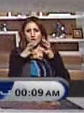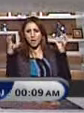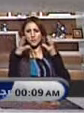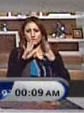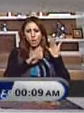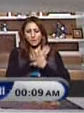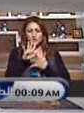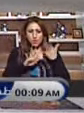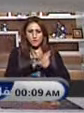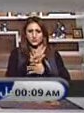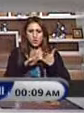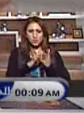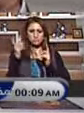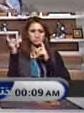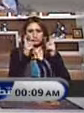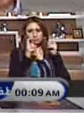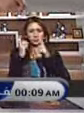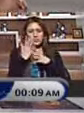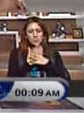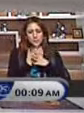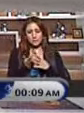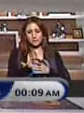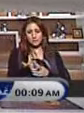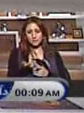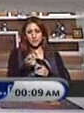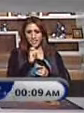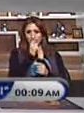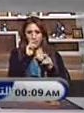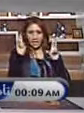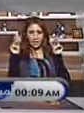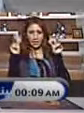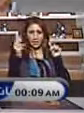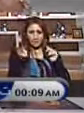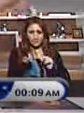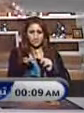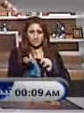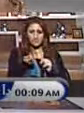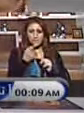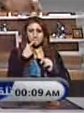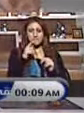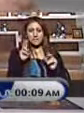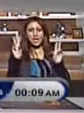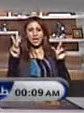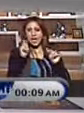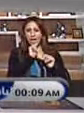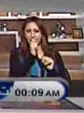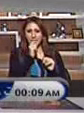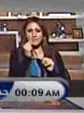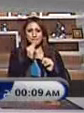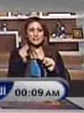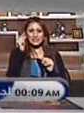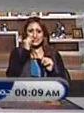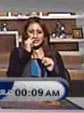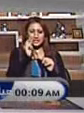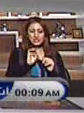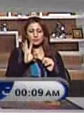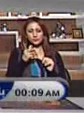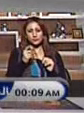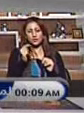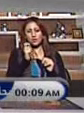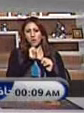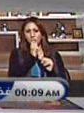الاعلام يعني شايف ان هناك صراع بين الاعلام الليبرالي والاعلام الديني وهل الضحيه في النهايه